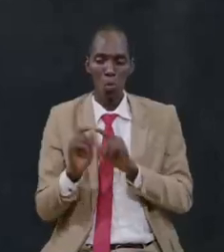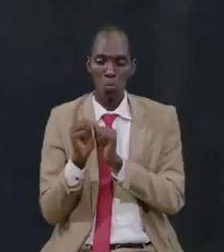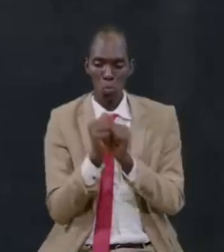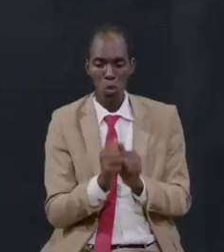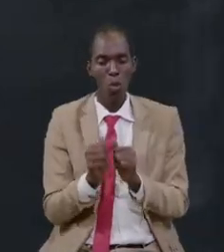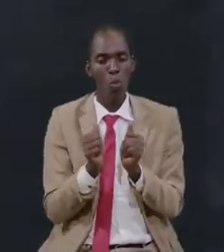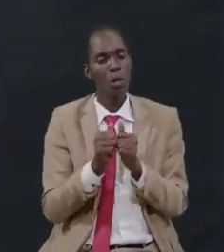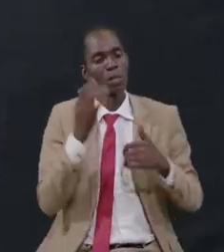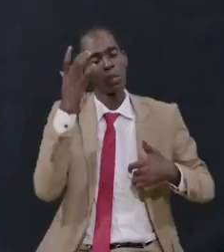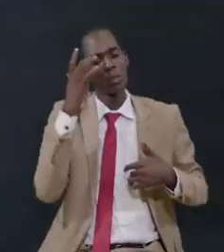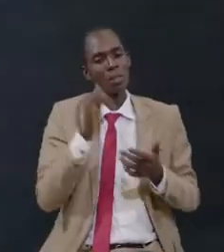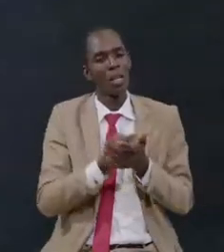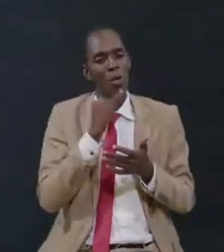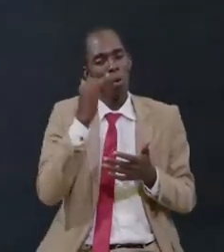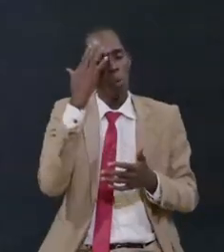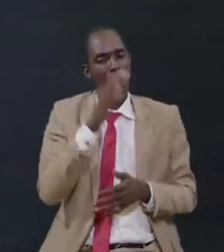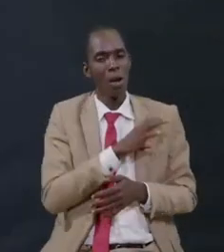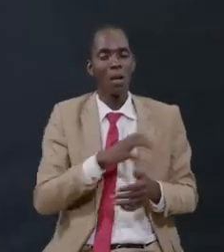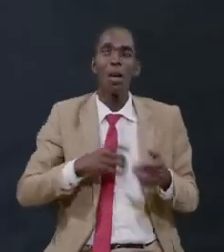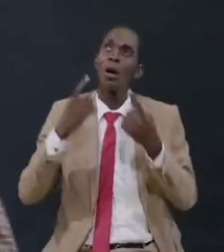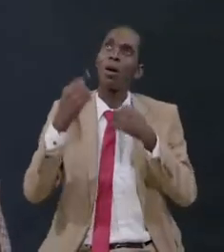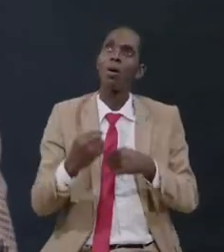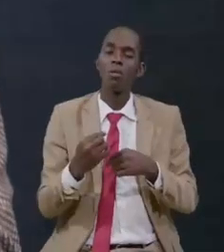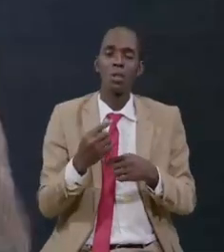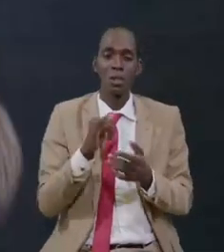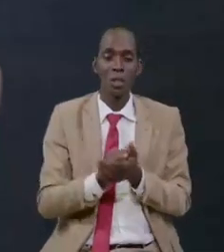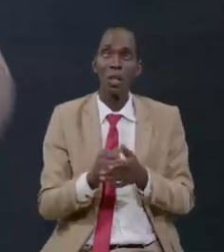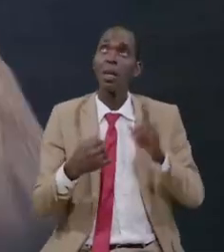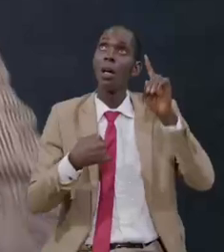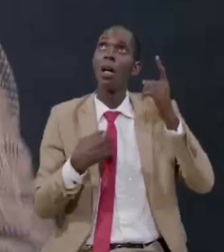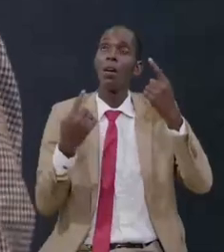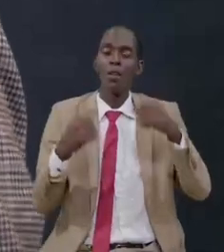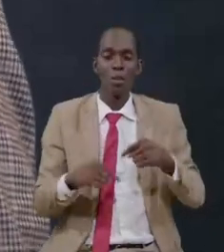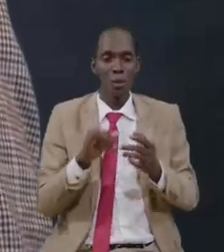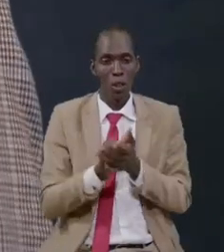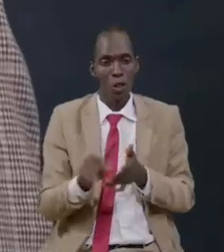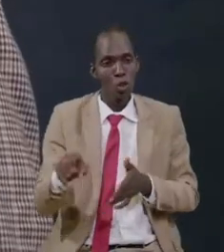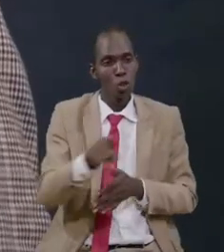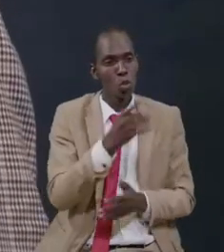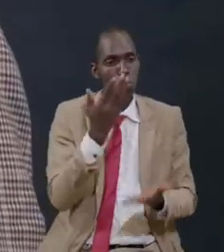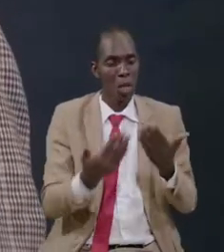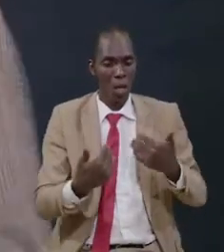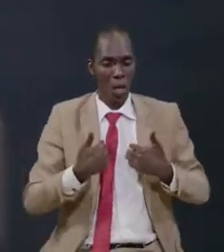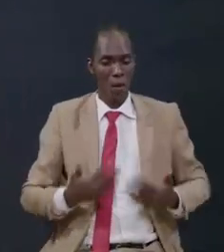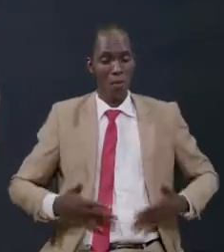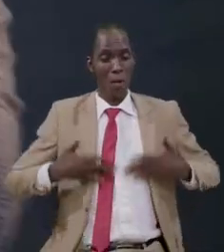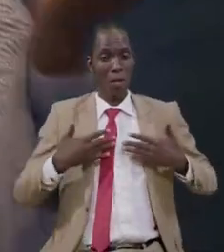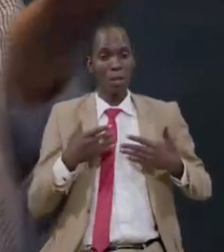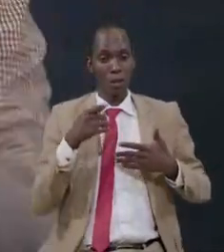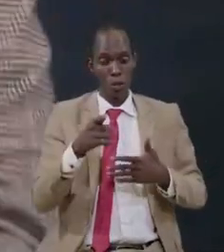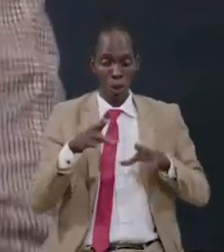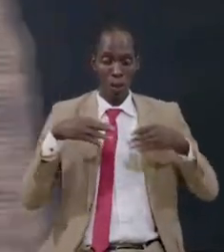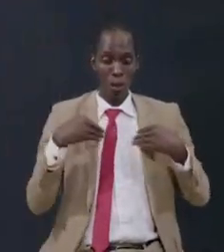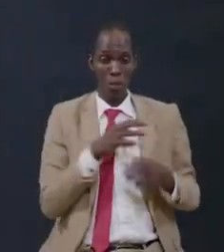Je suis venu afin qu'ils aient la vie. Maintenant, il est venu. La vie viendra pour toi.